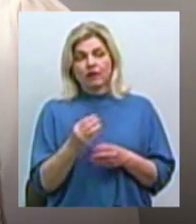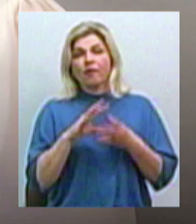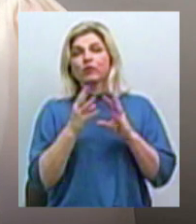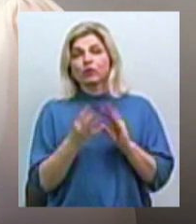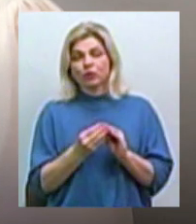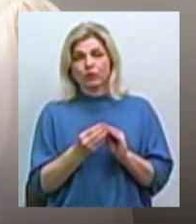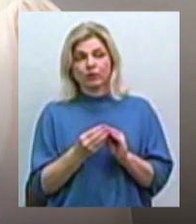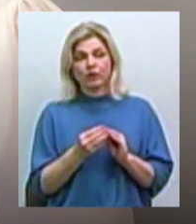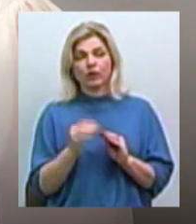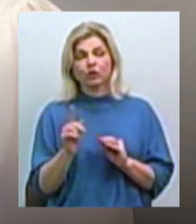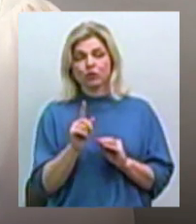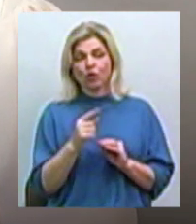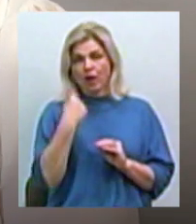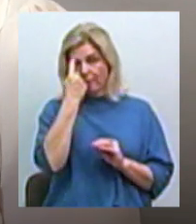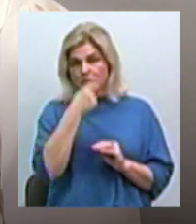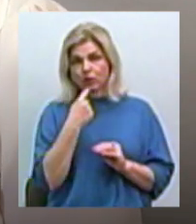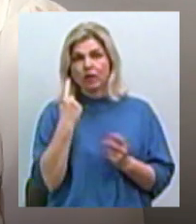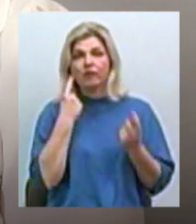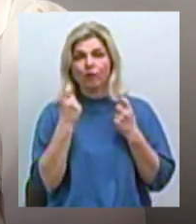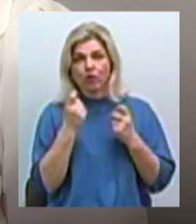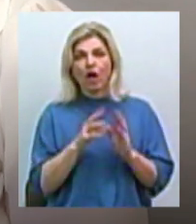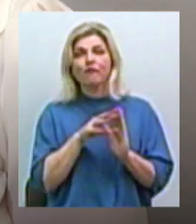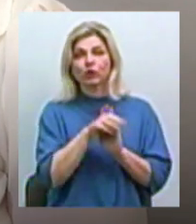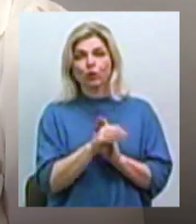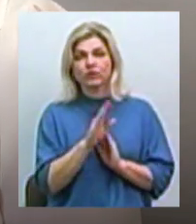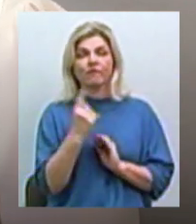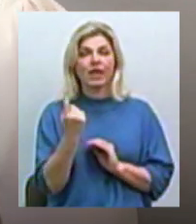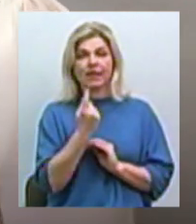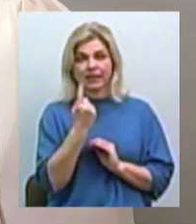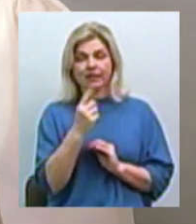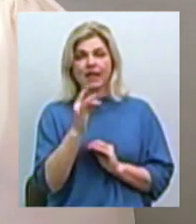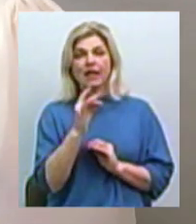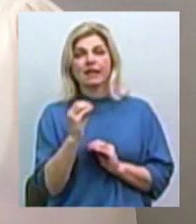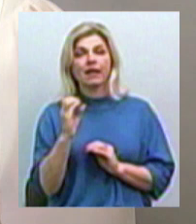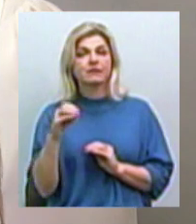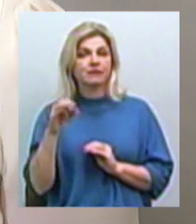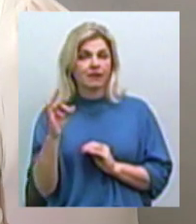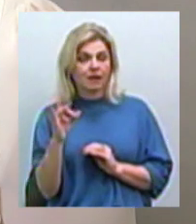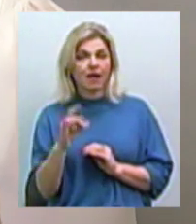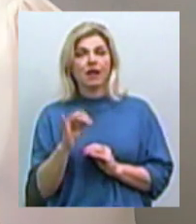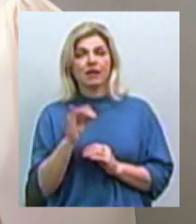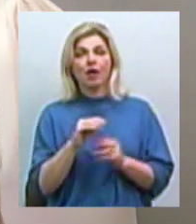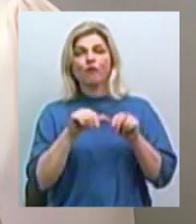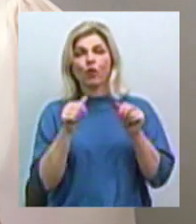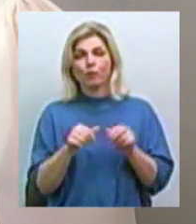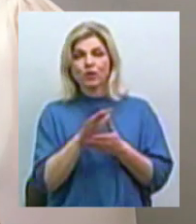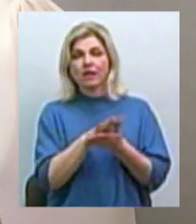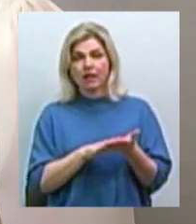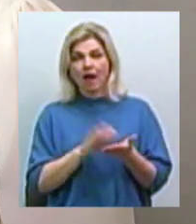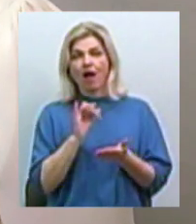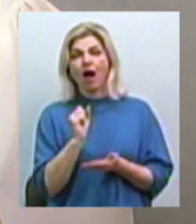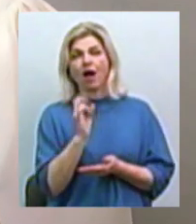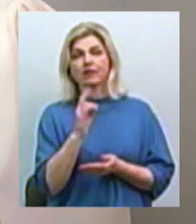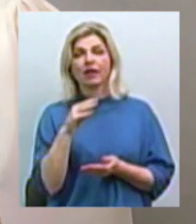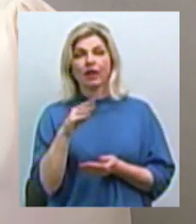того, що ми вносимо персональні дані до єдиного державного демографічного реєстру, формуємо заяву-анкету, до якої вноситься